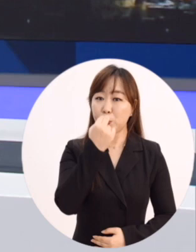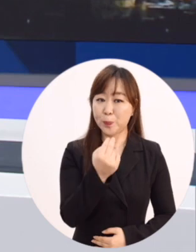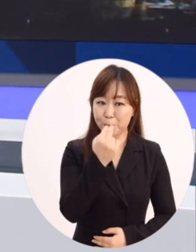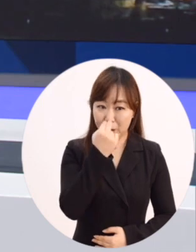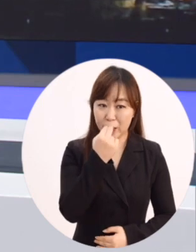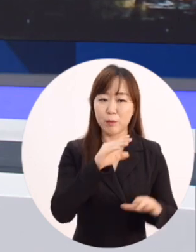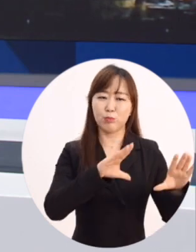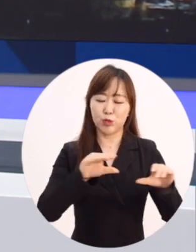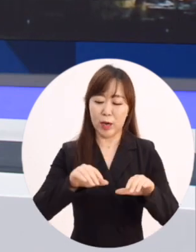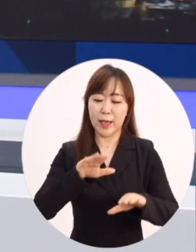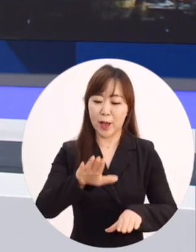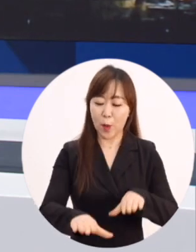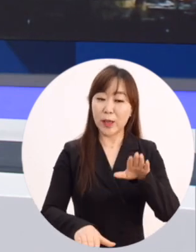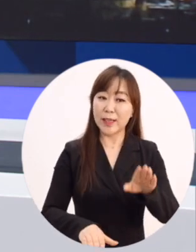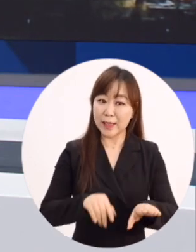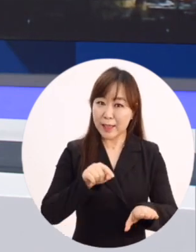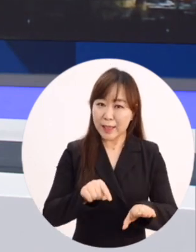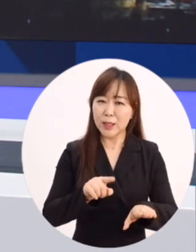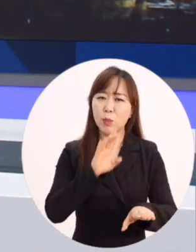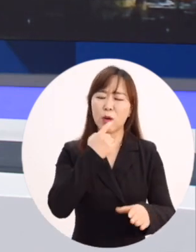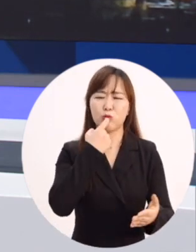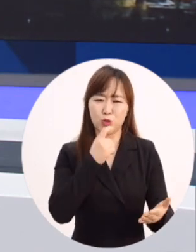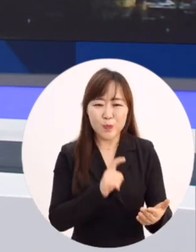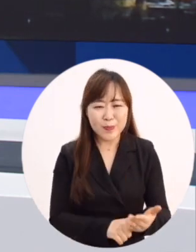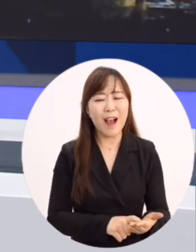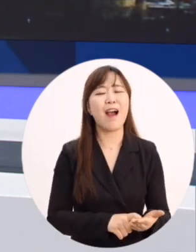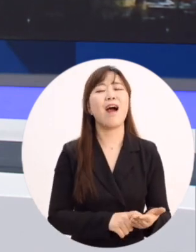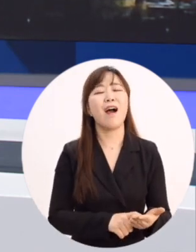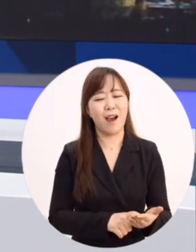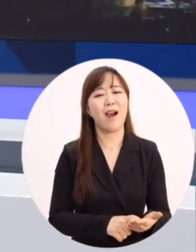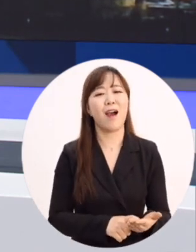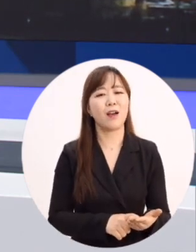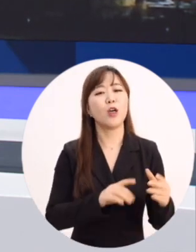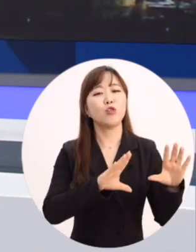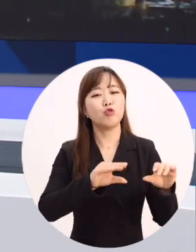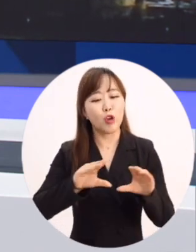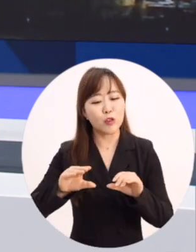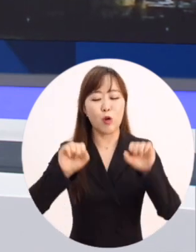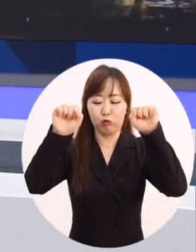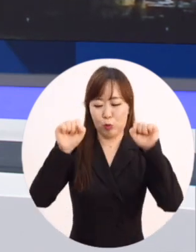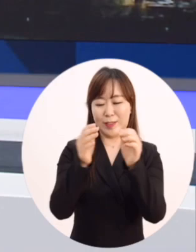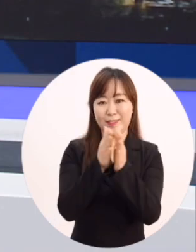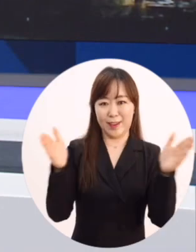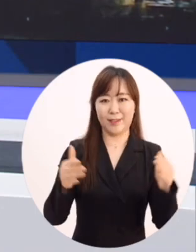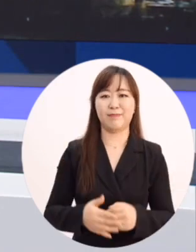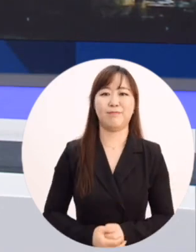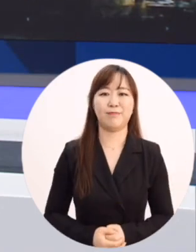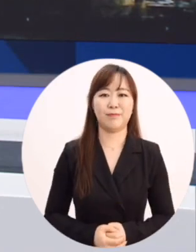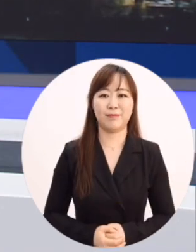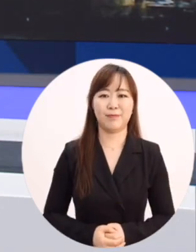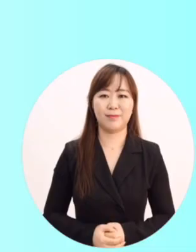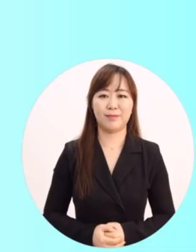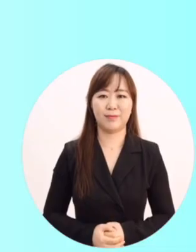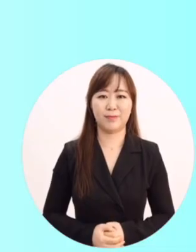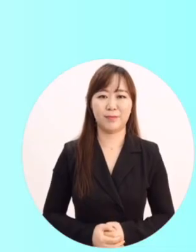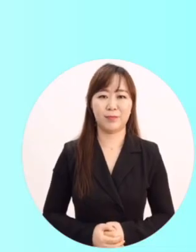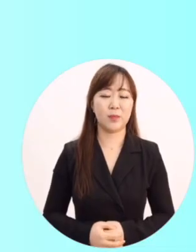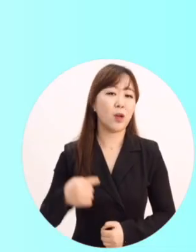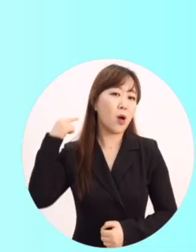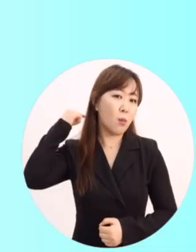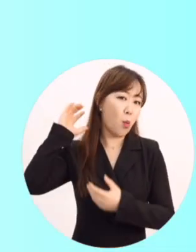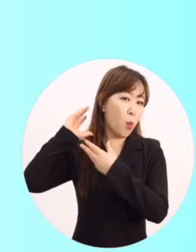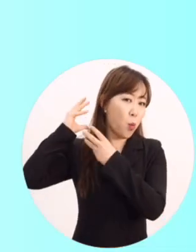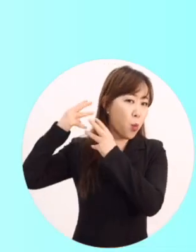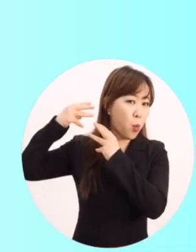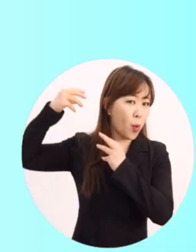호흡하기, 부드럽게 걷기 등이 아주 쉽다고 느껴지면 유연성 운동을 시작합니다. 목